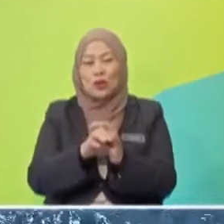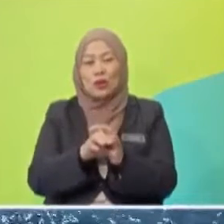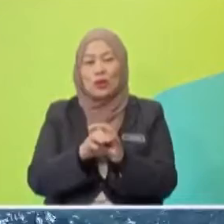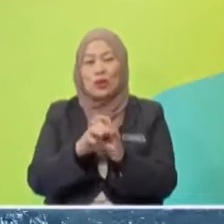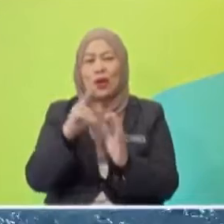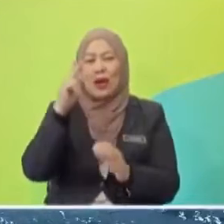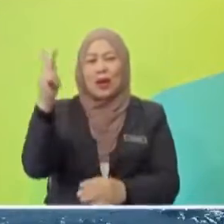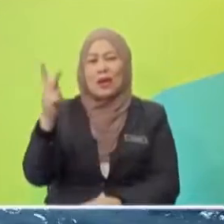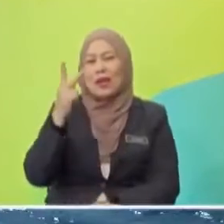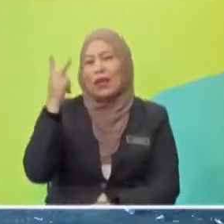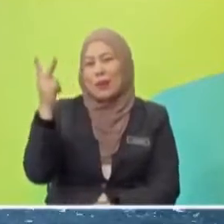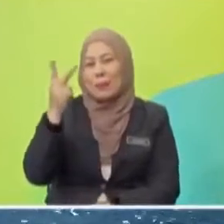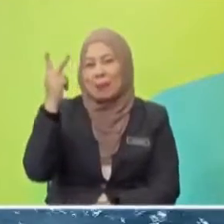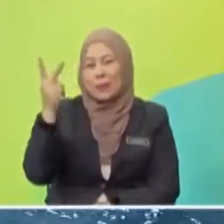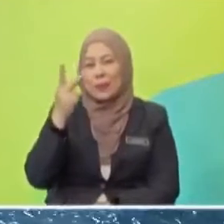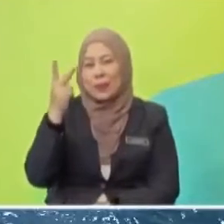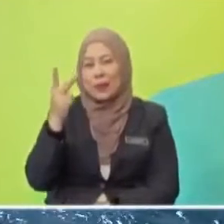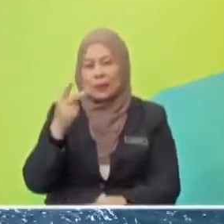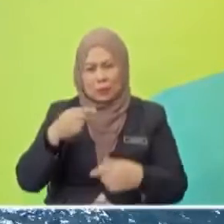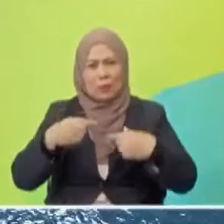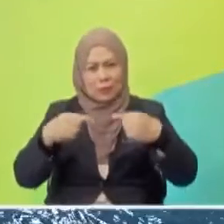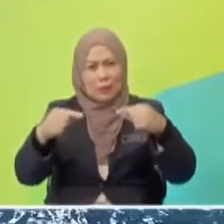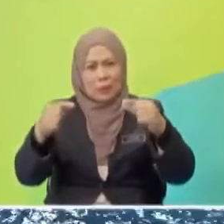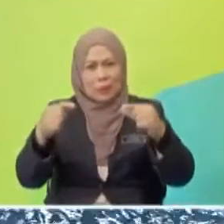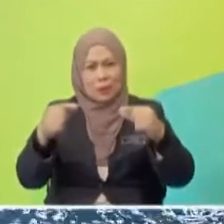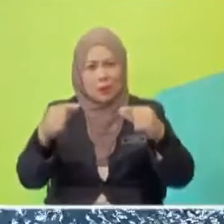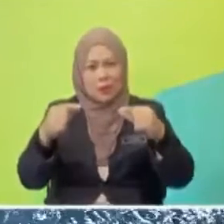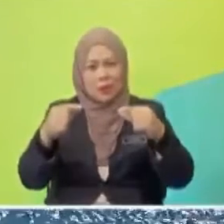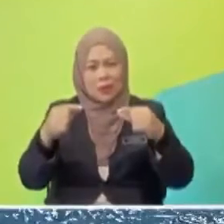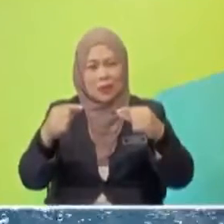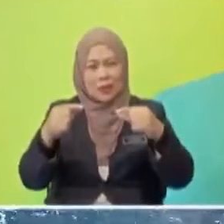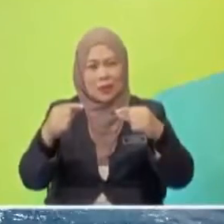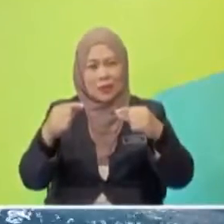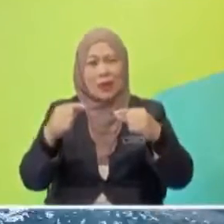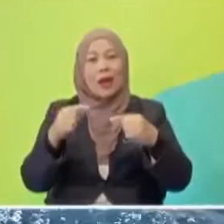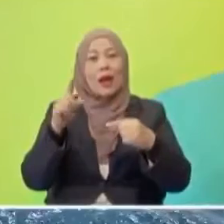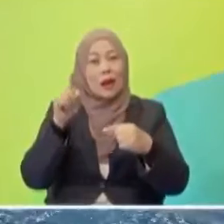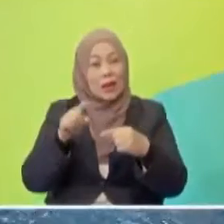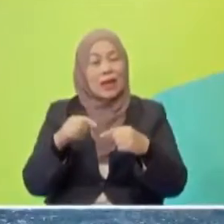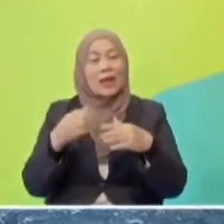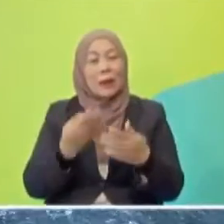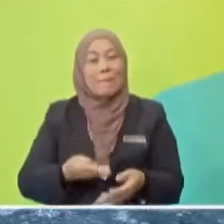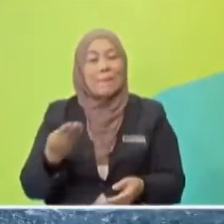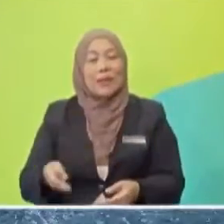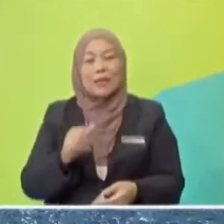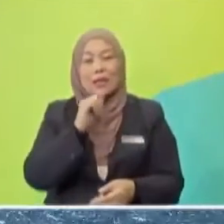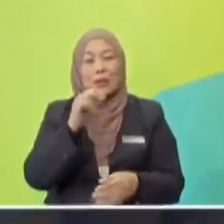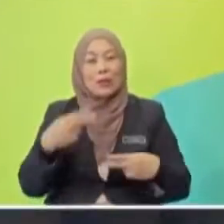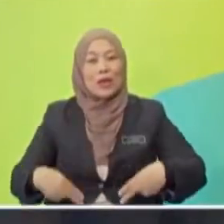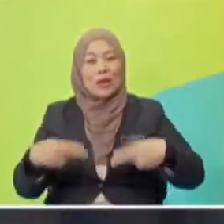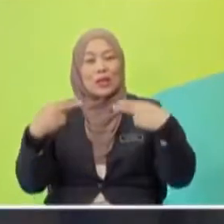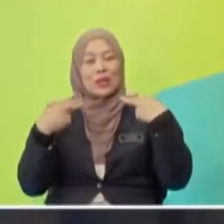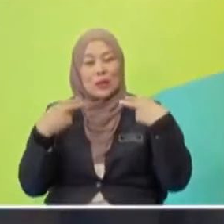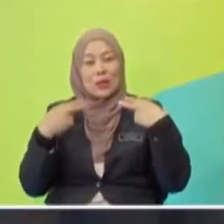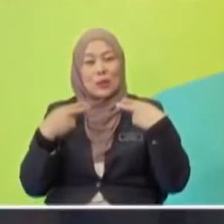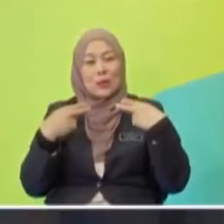nih bergerak kan tapi kayak gulita bagi contoh ini adalah benda bukan hidup kenapa ya Cikgu sebab